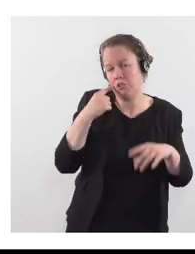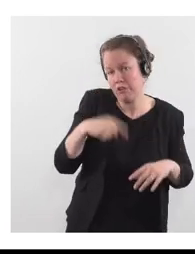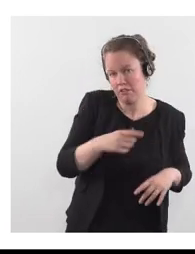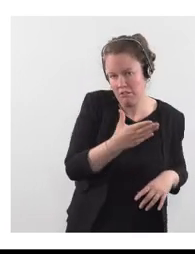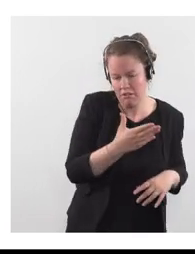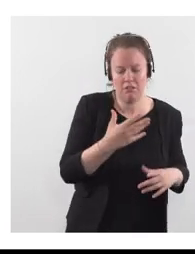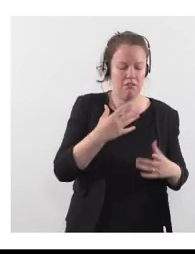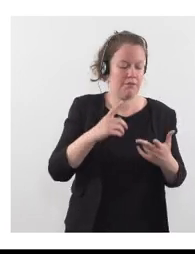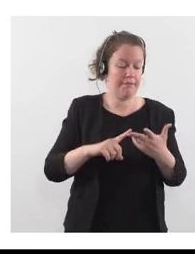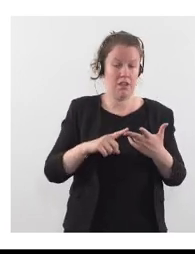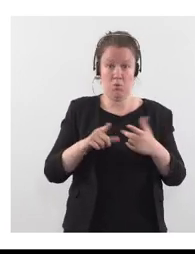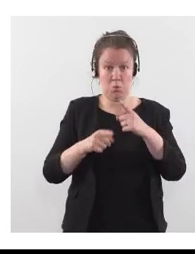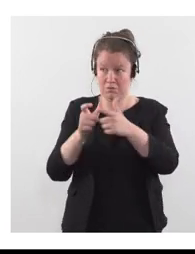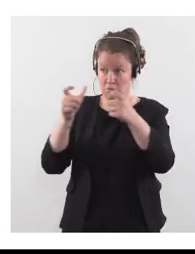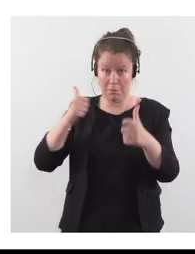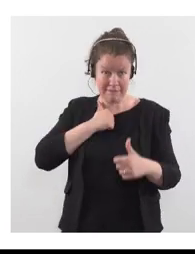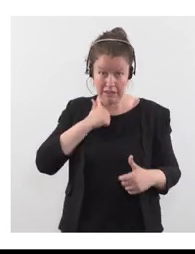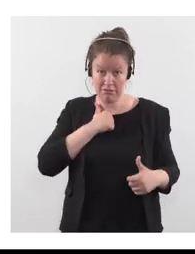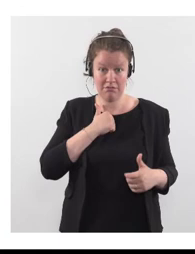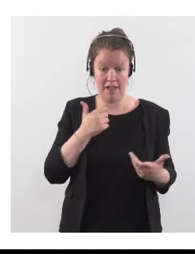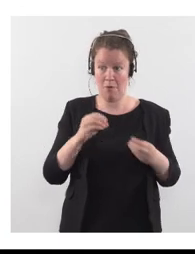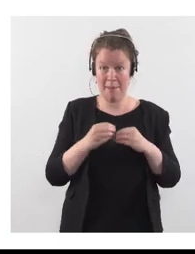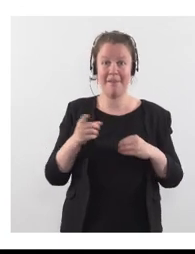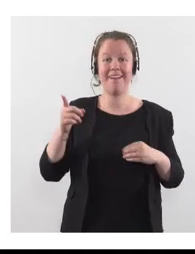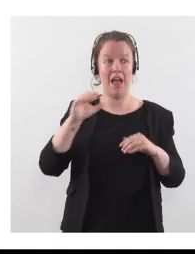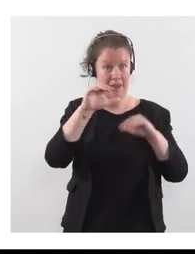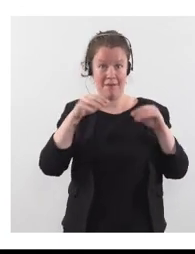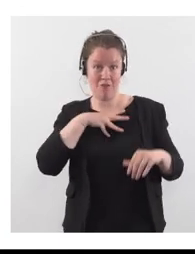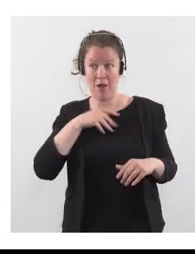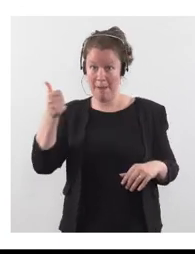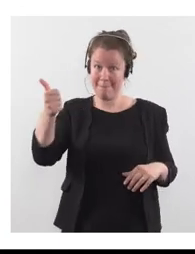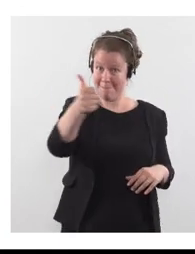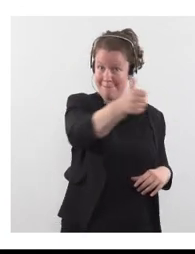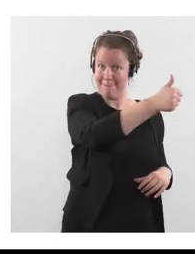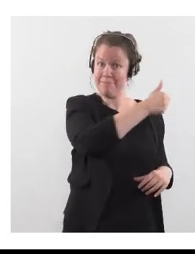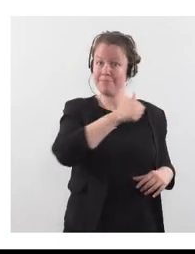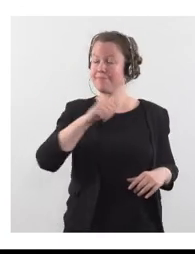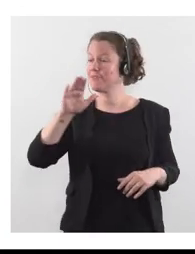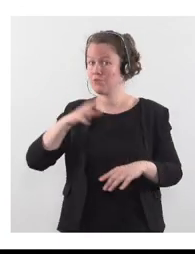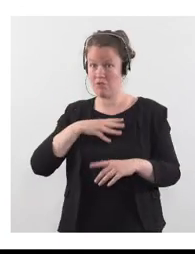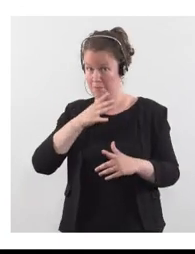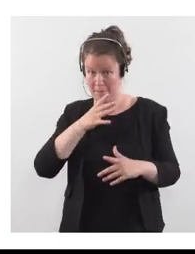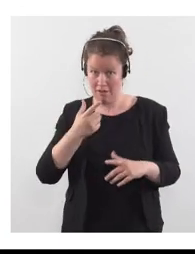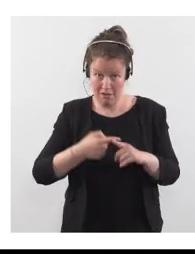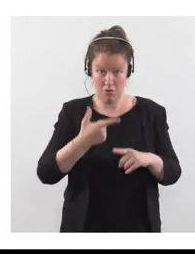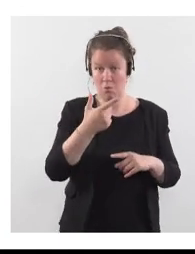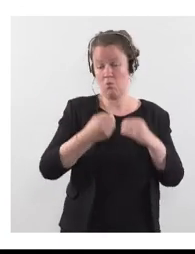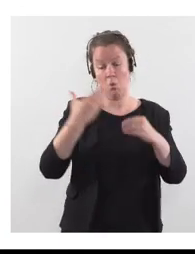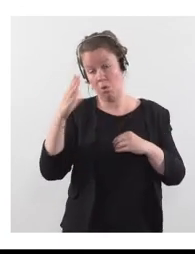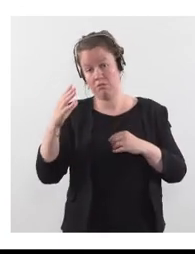acteurs privés auxquels on s'adresse et on est confronté à cette difficulté pratico-pratique.